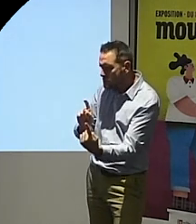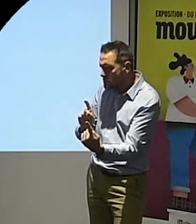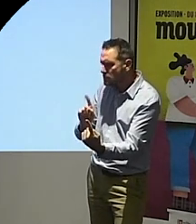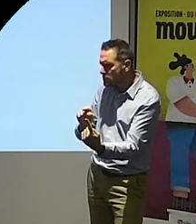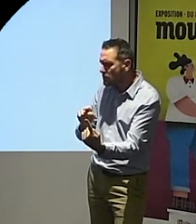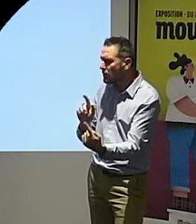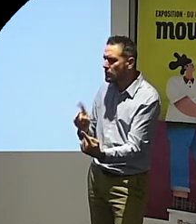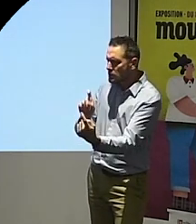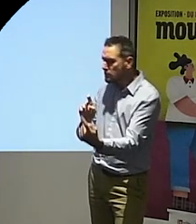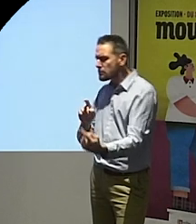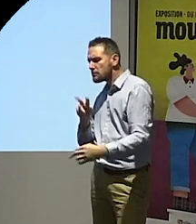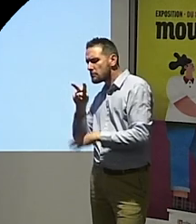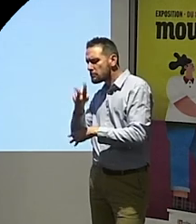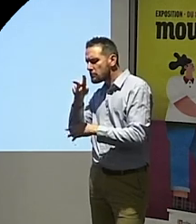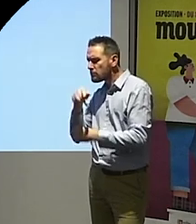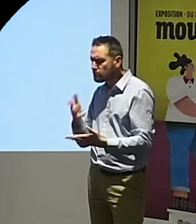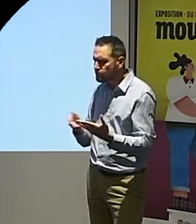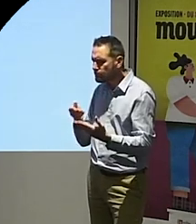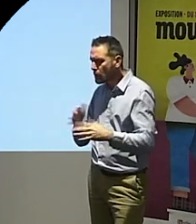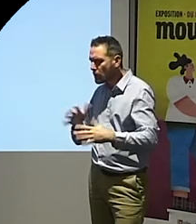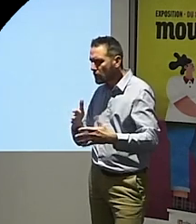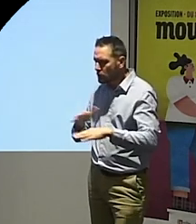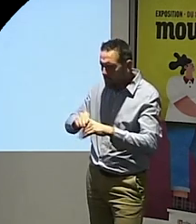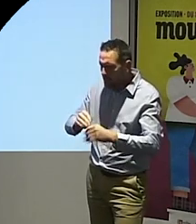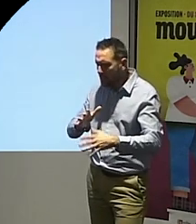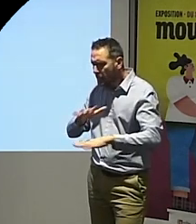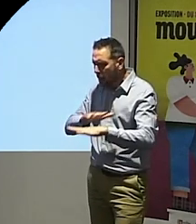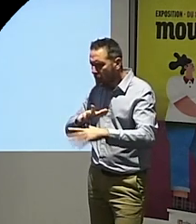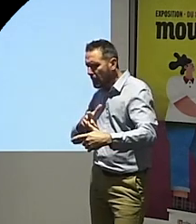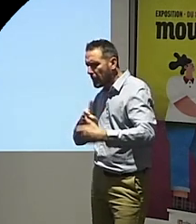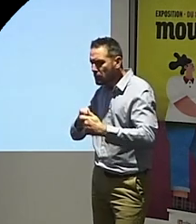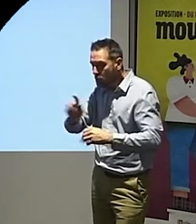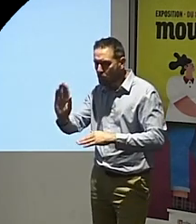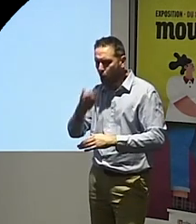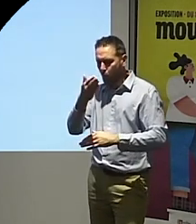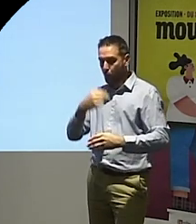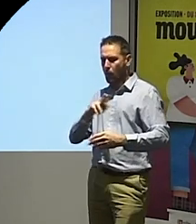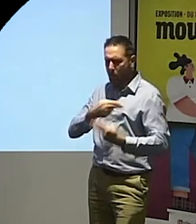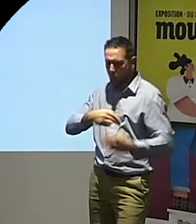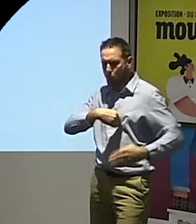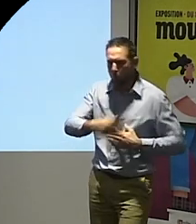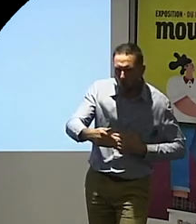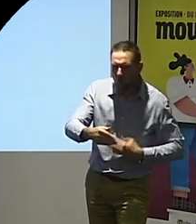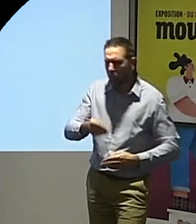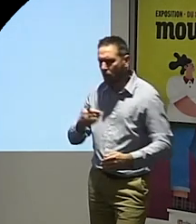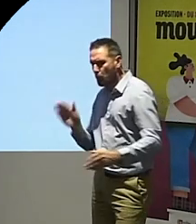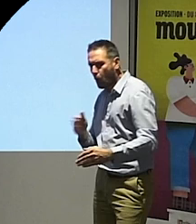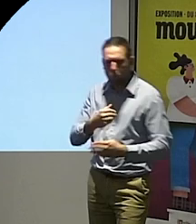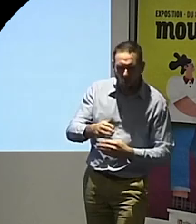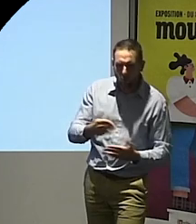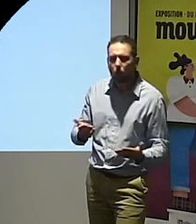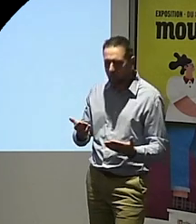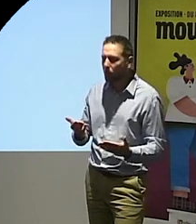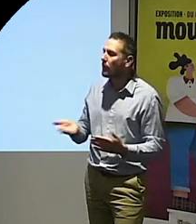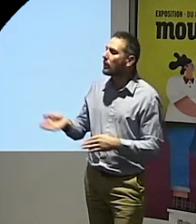compte l'autre et réagir en fonction de ce que l'autre fait. Et puis, c'est vrai que j'ai vu ce groupe